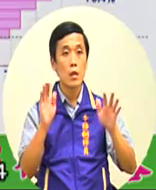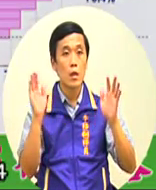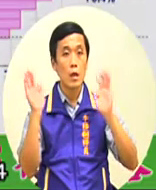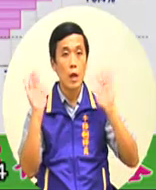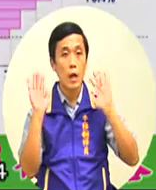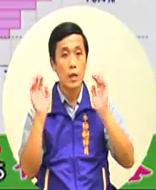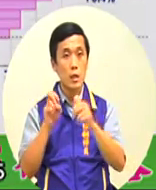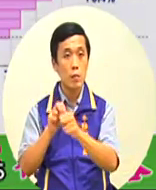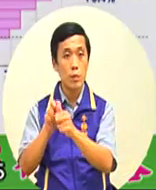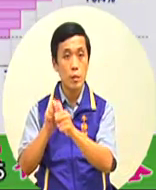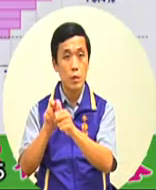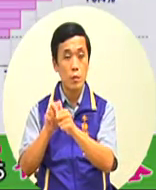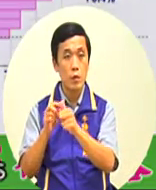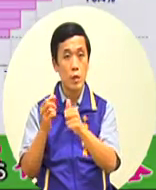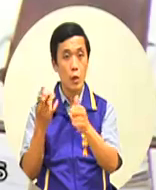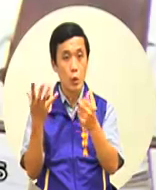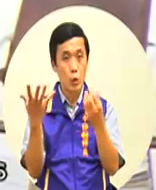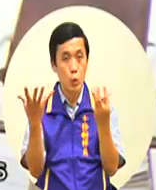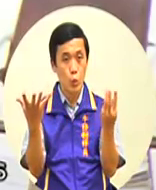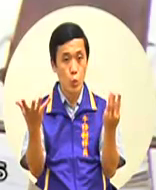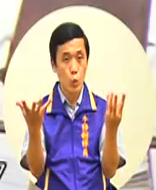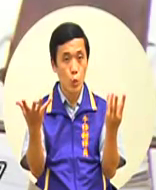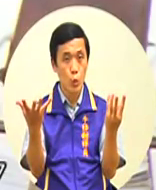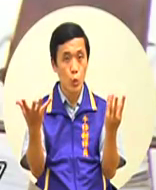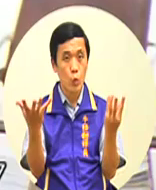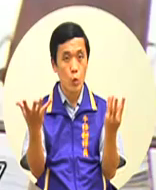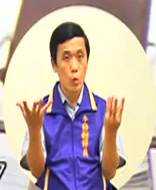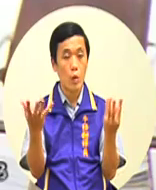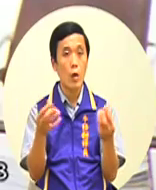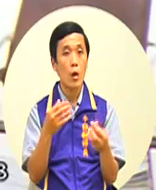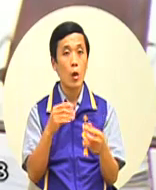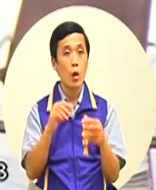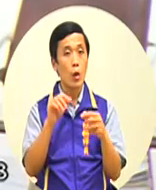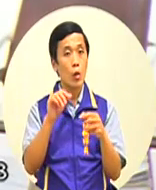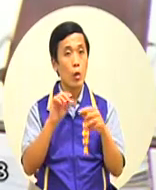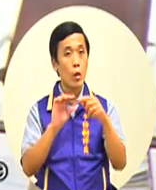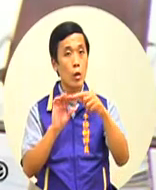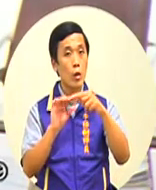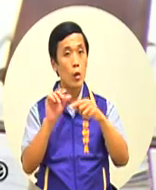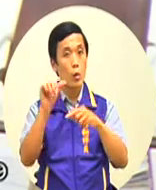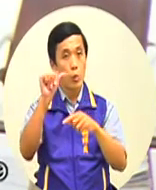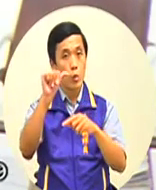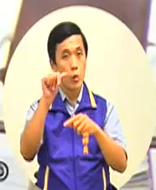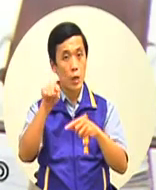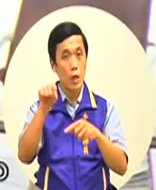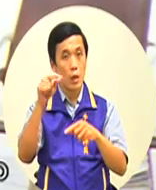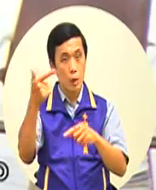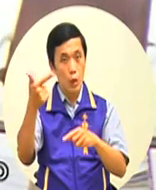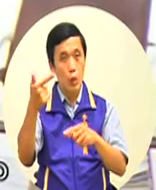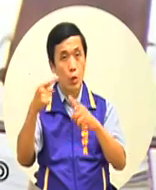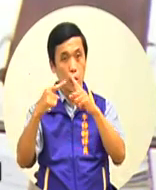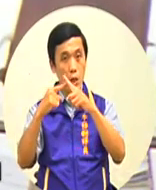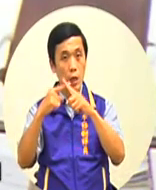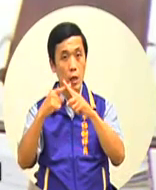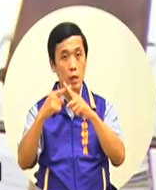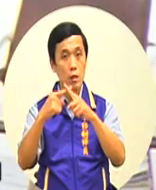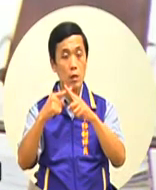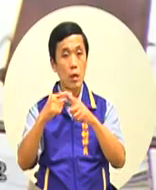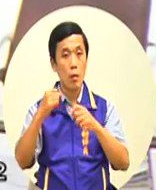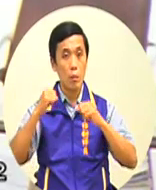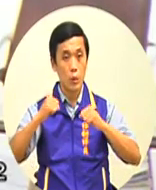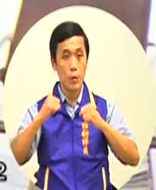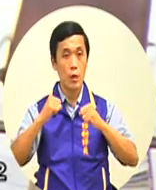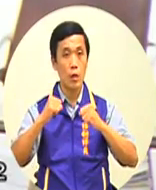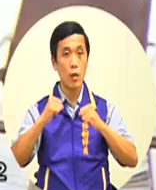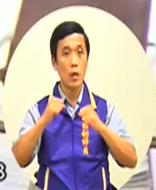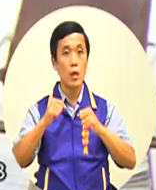业囡仔个那个比例比较大哈，比较多。你说5.6名的青壮年，他就要负担